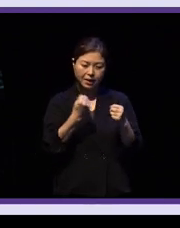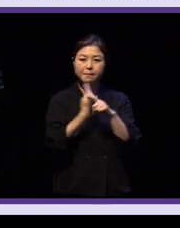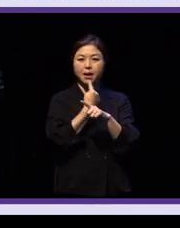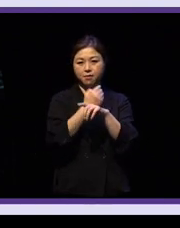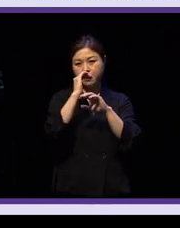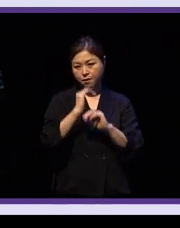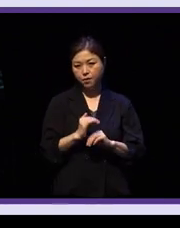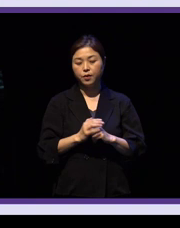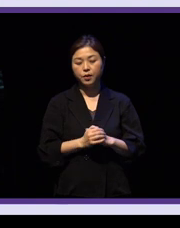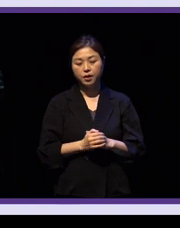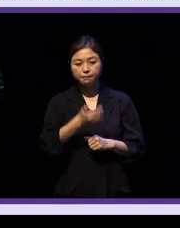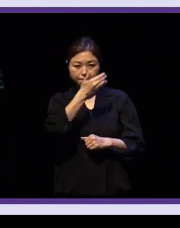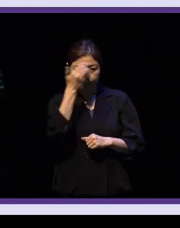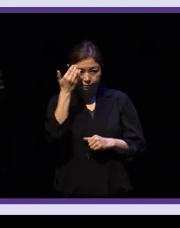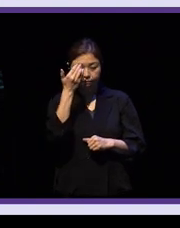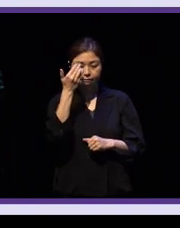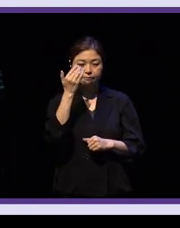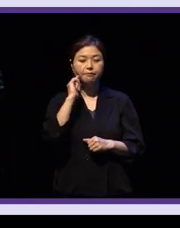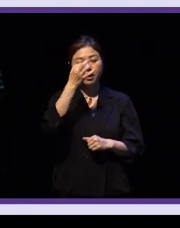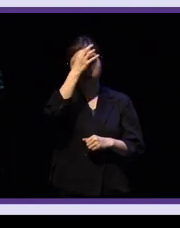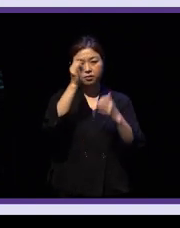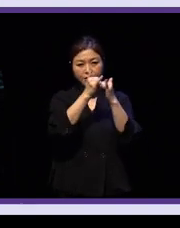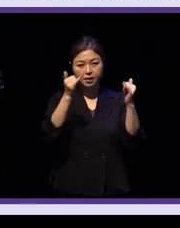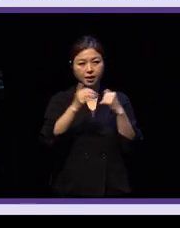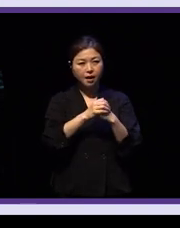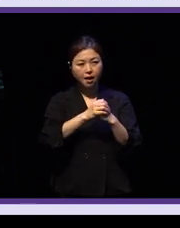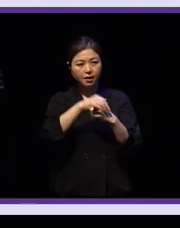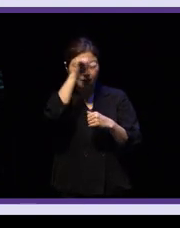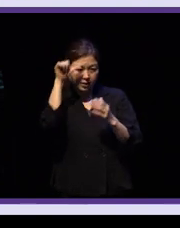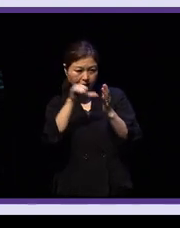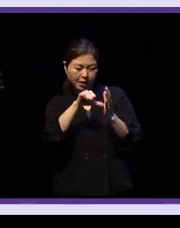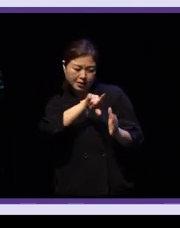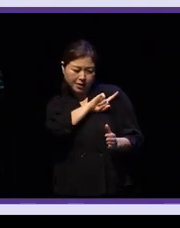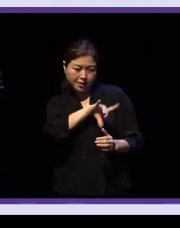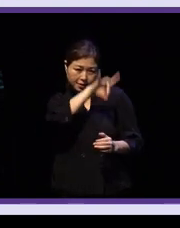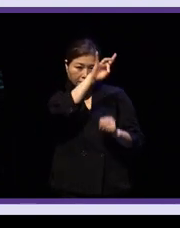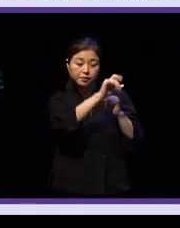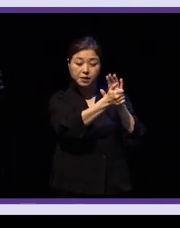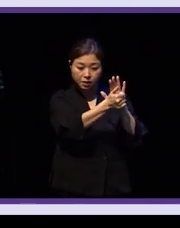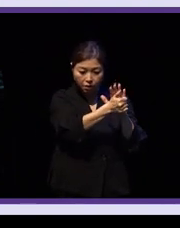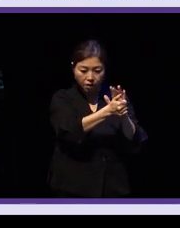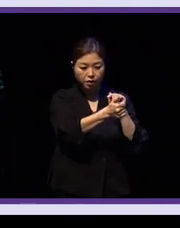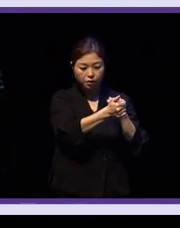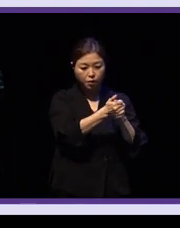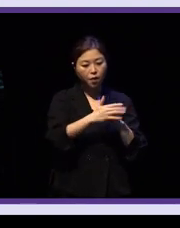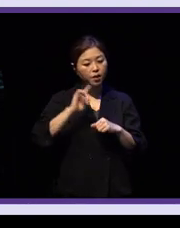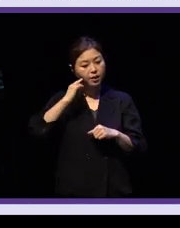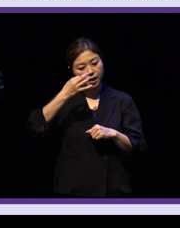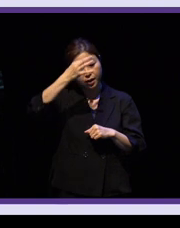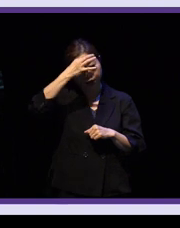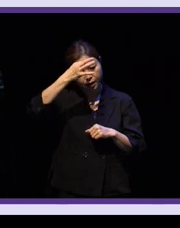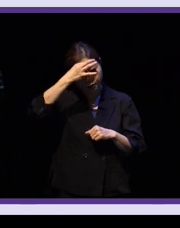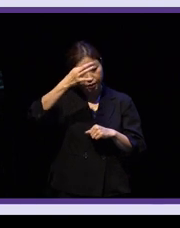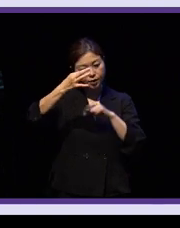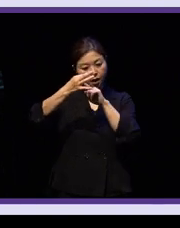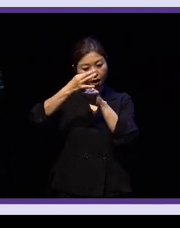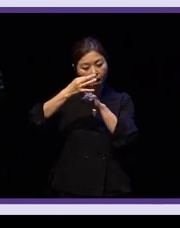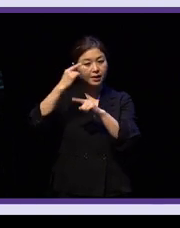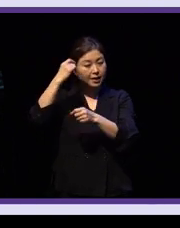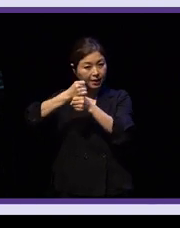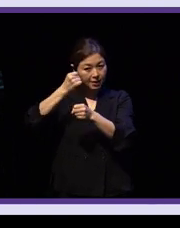부분인데요 청년 예수가 생애 첫 지원과 한국예술 창작 아카데미와 통합되어 청년 예수가 도약지원으로 바뀌게 됩니다